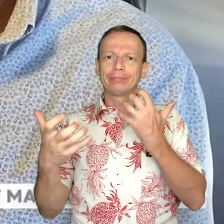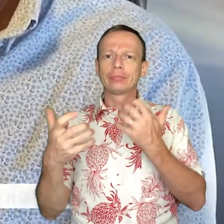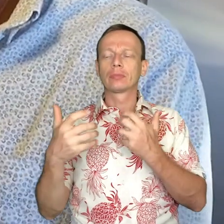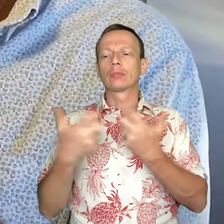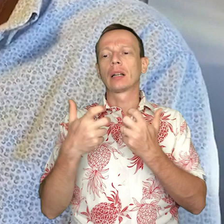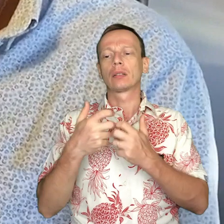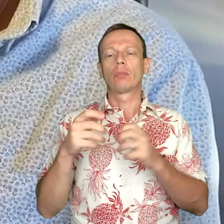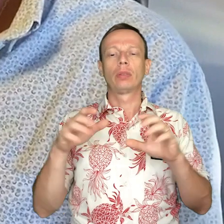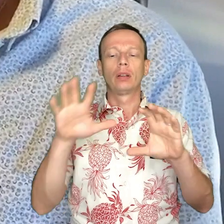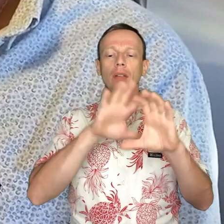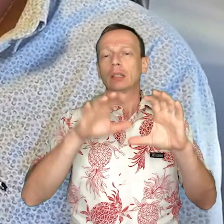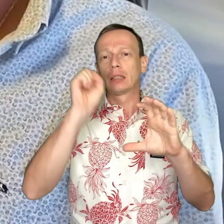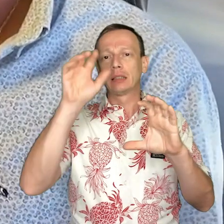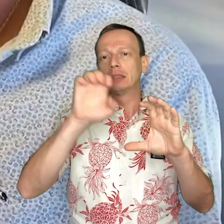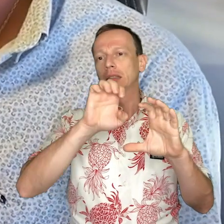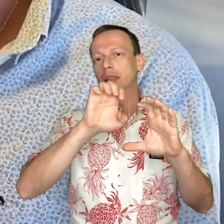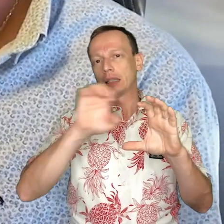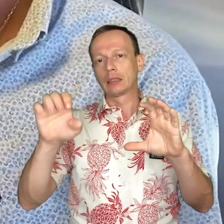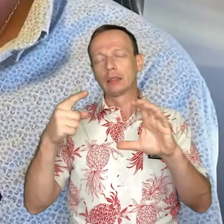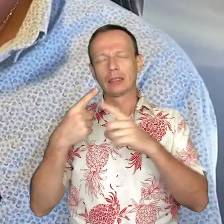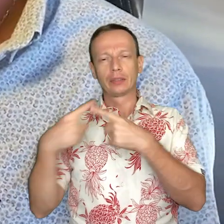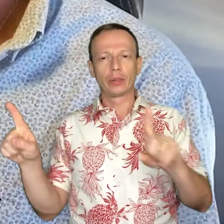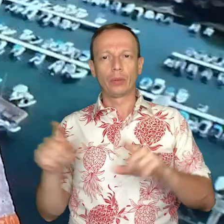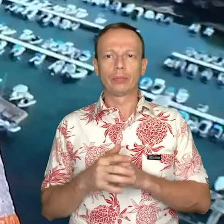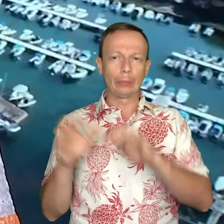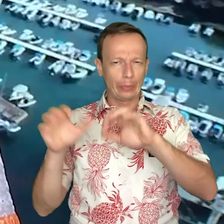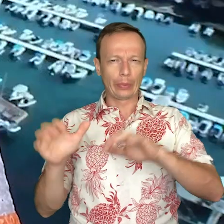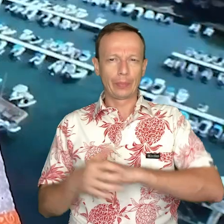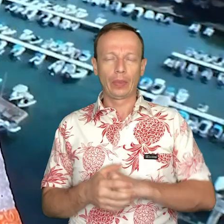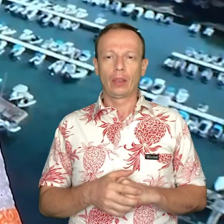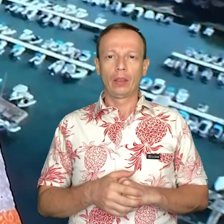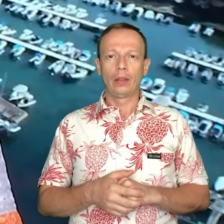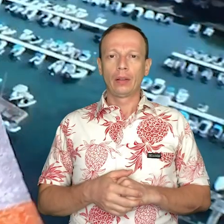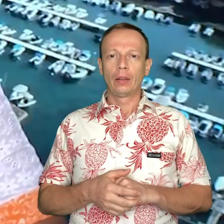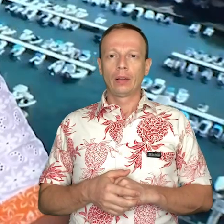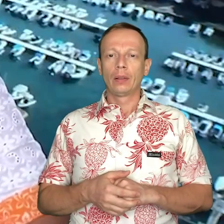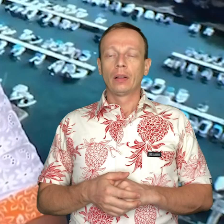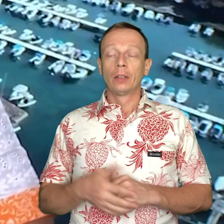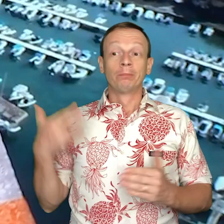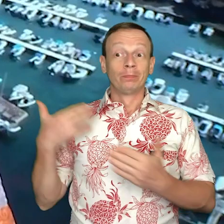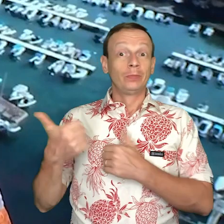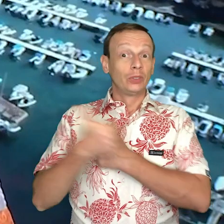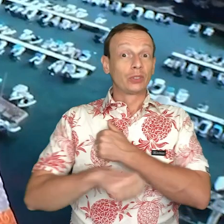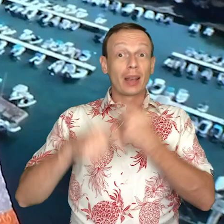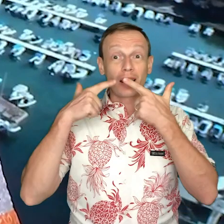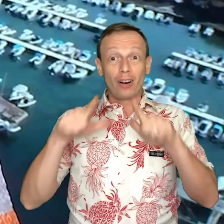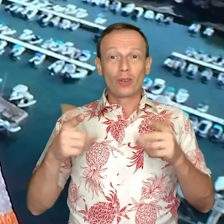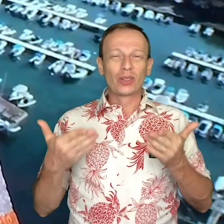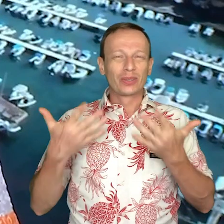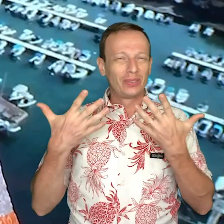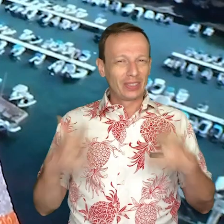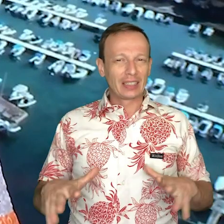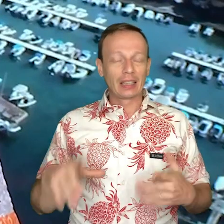contraste sur les côtes est de Tahiti. La semaine des langues se termine aujourd'hui.